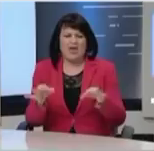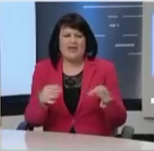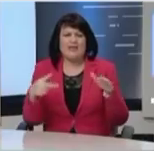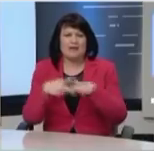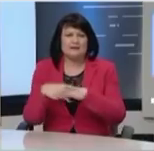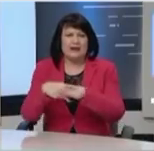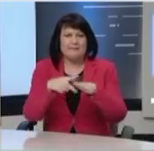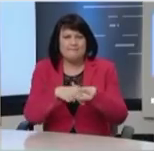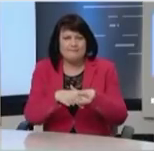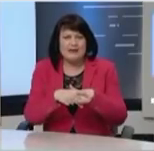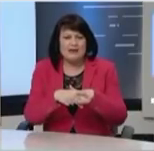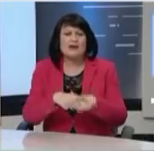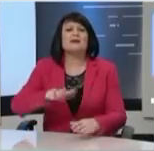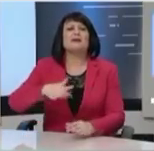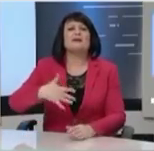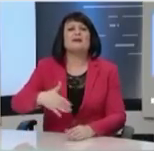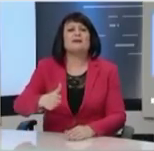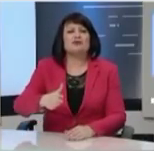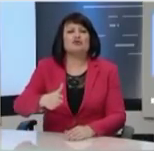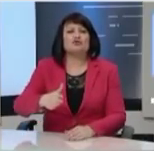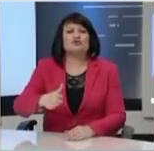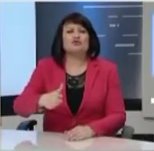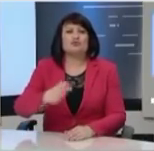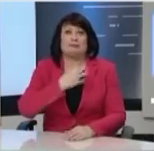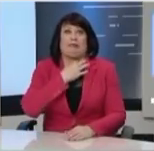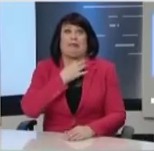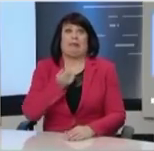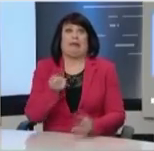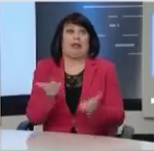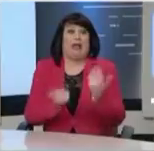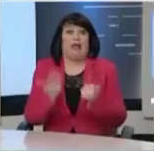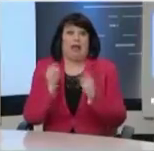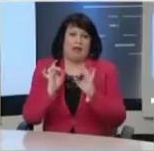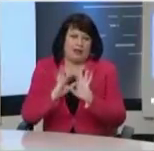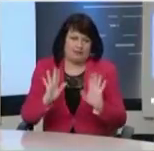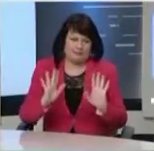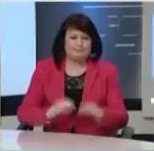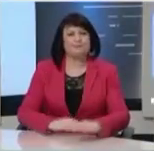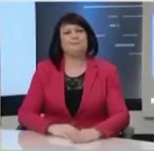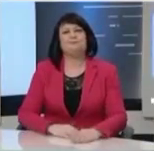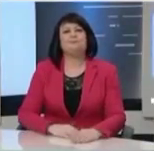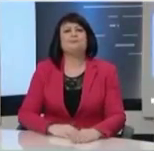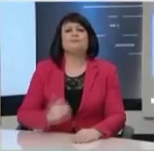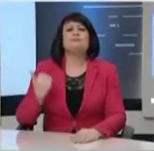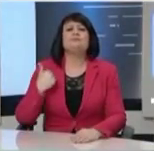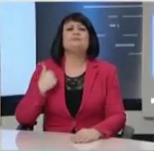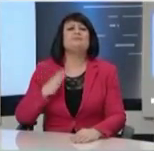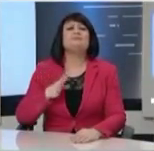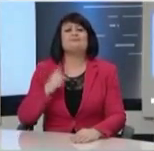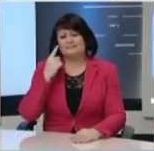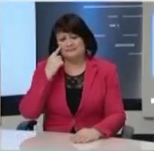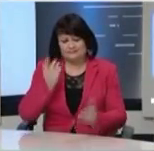και απέναντι στο ενδεχόμενο της χρηματοπιστωτικής ασφυξίας. Τι ακριβώς θέλετε λοιπόν να